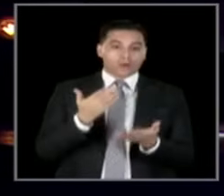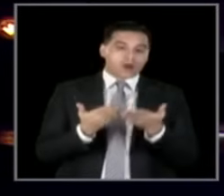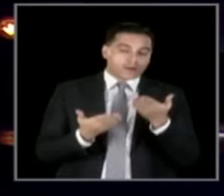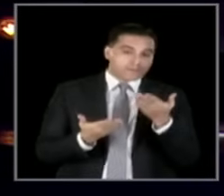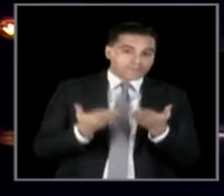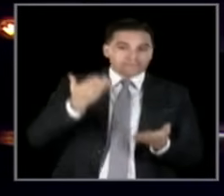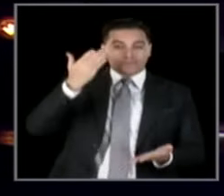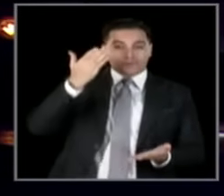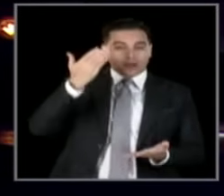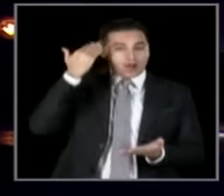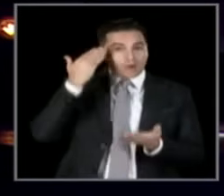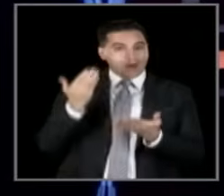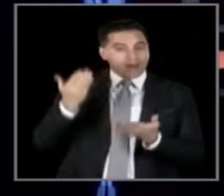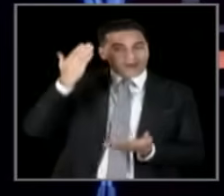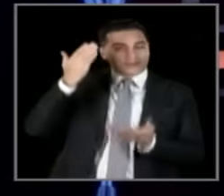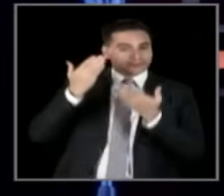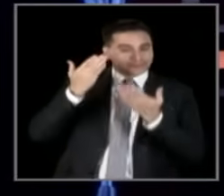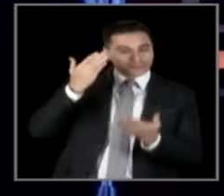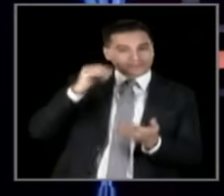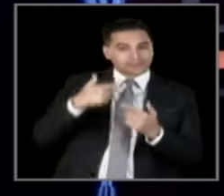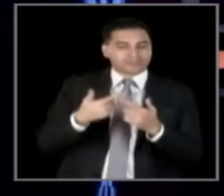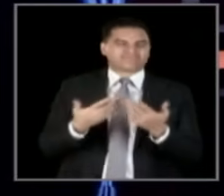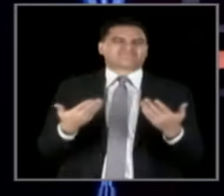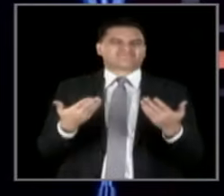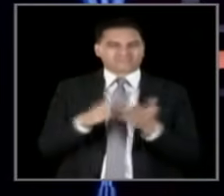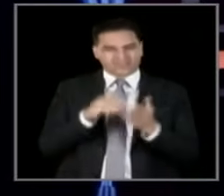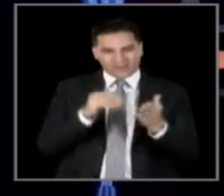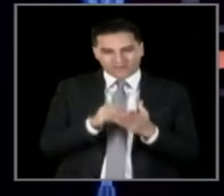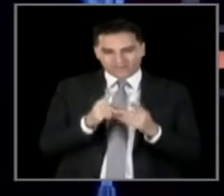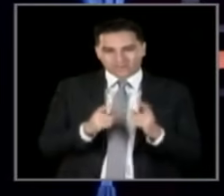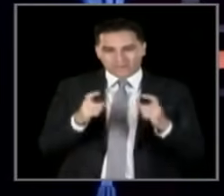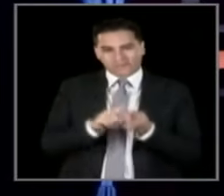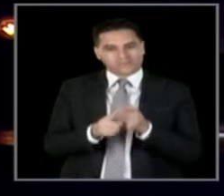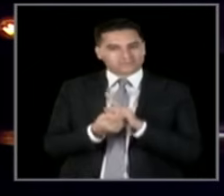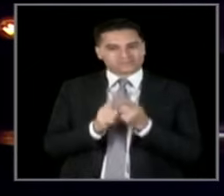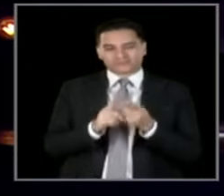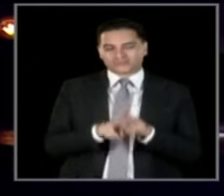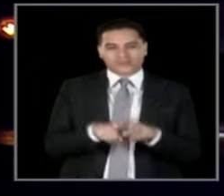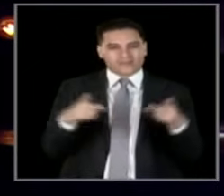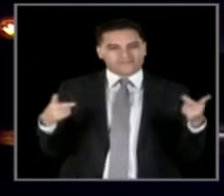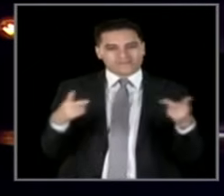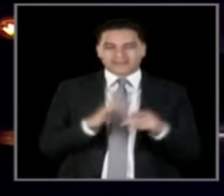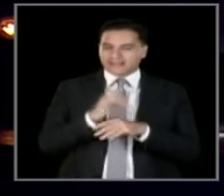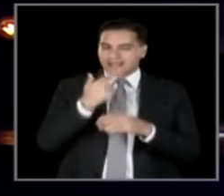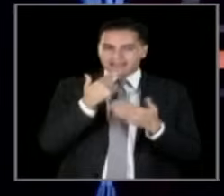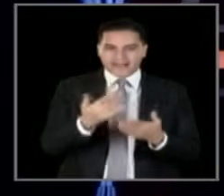جداً جداً واضح ما بين أداء المباراة الأولى وأداء المباراة الثانية، هارد لك،